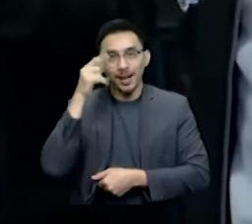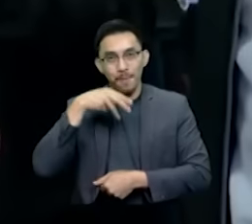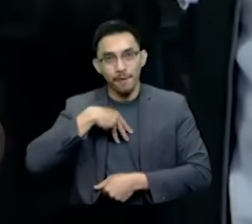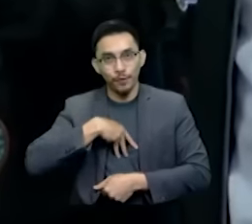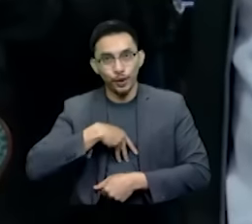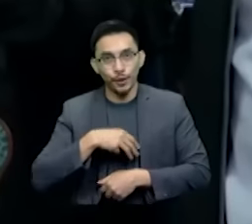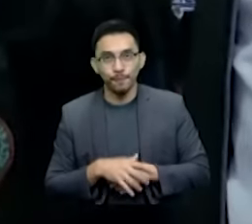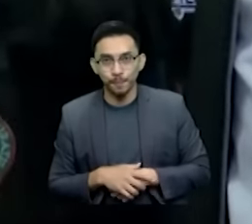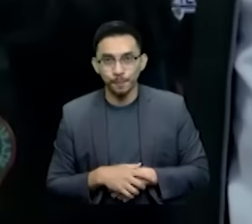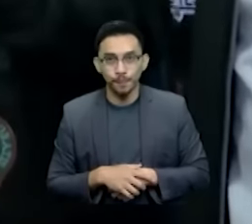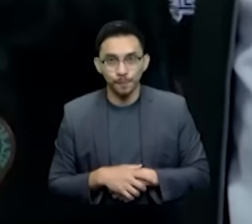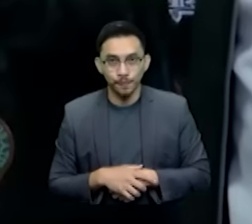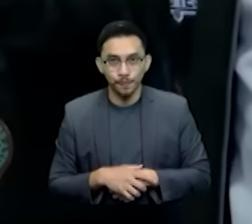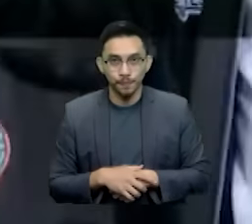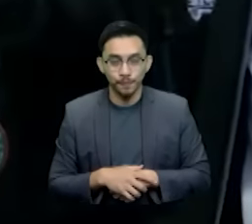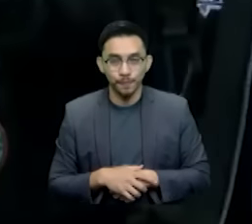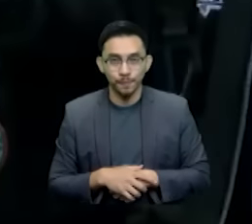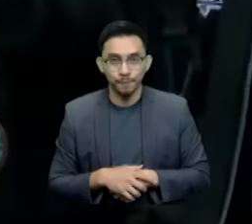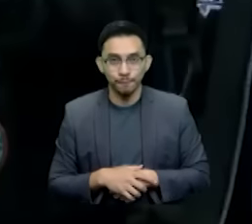melaporkan.